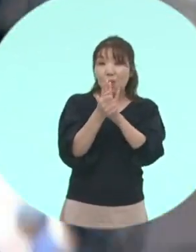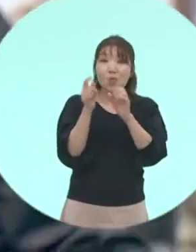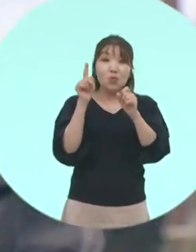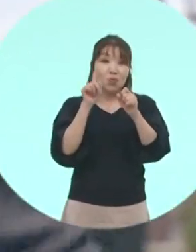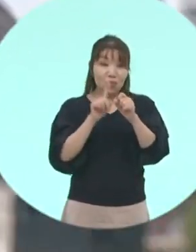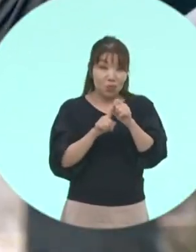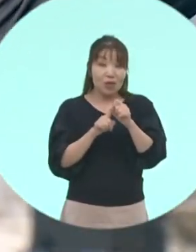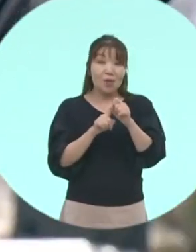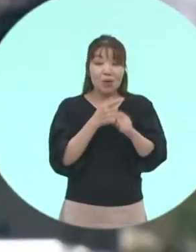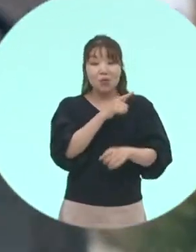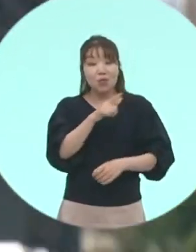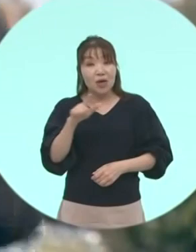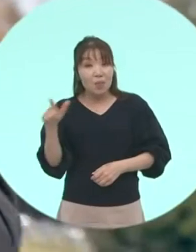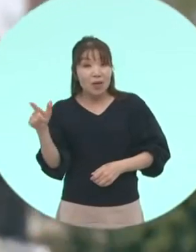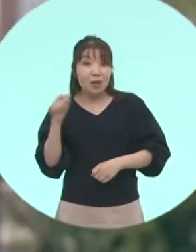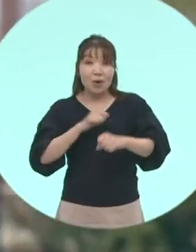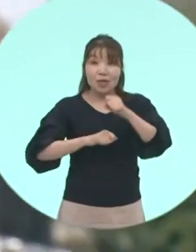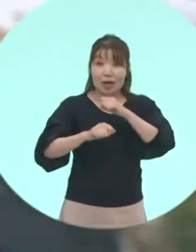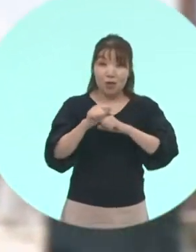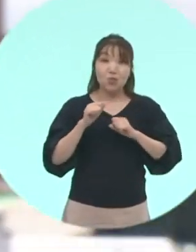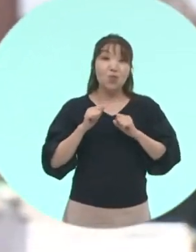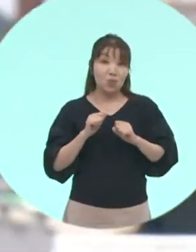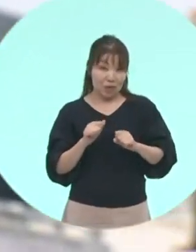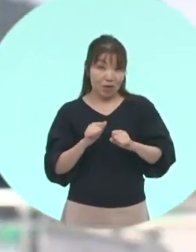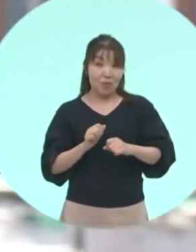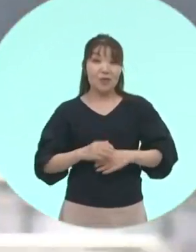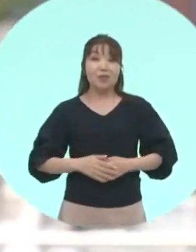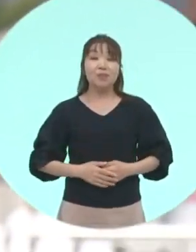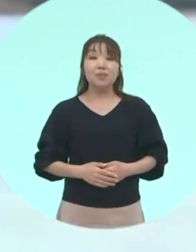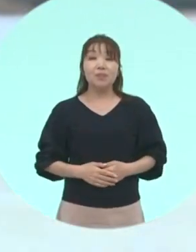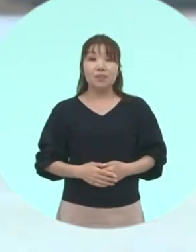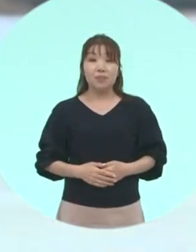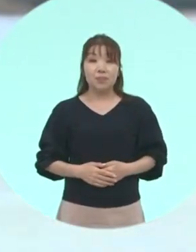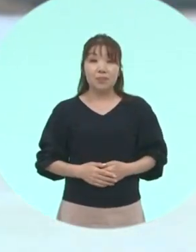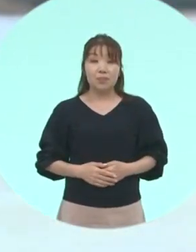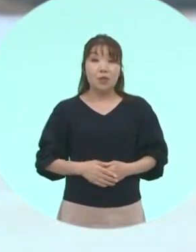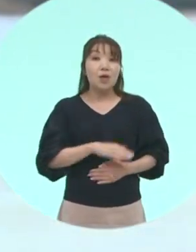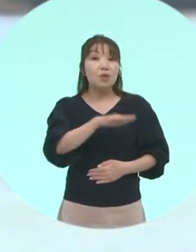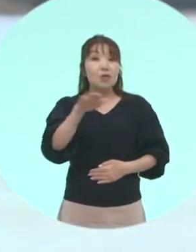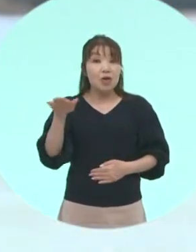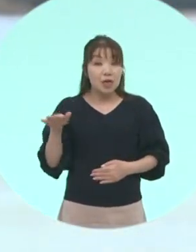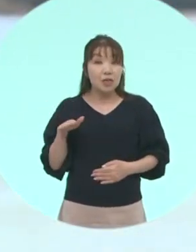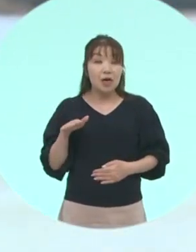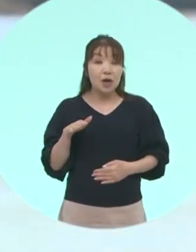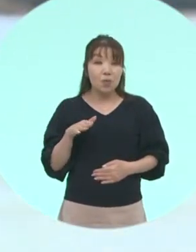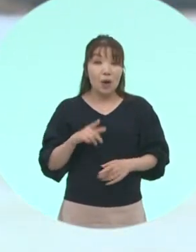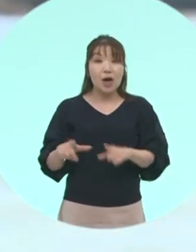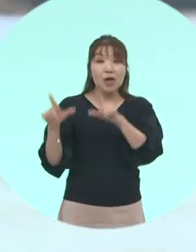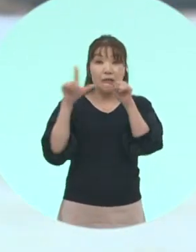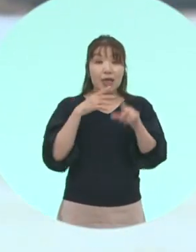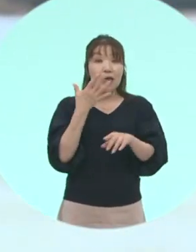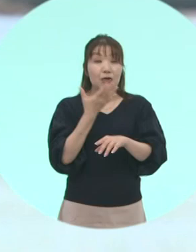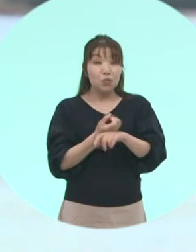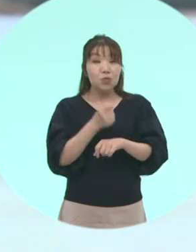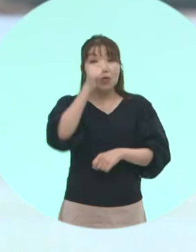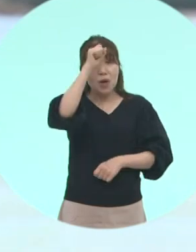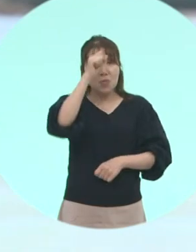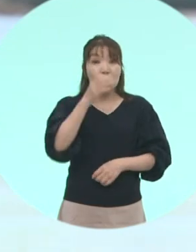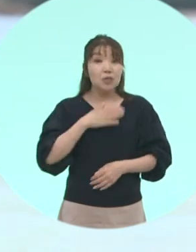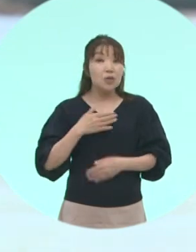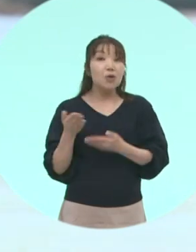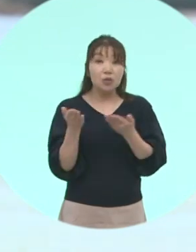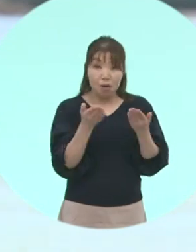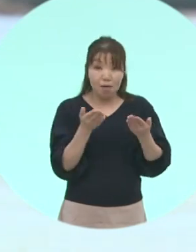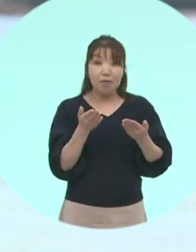ためのさまざまな活動を行っています。 皆さんは生活習慣病をご存知です